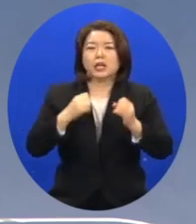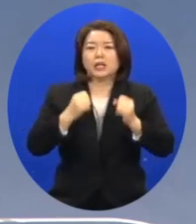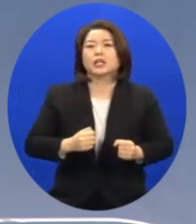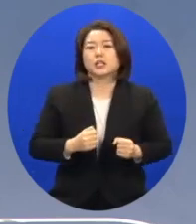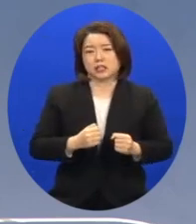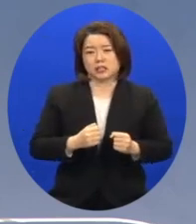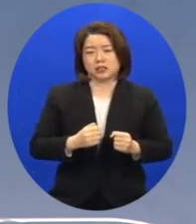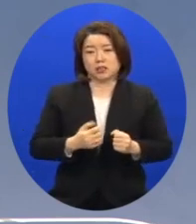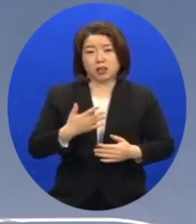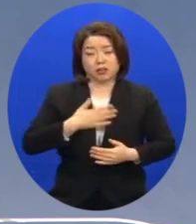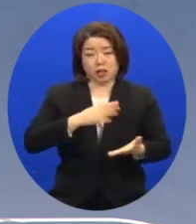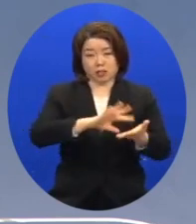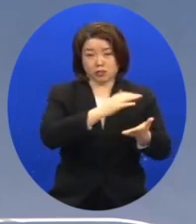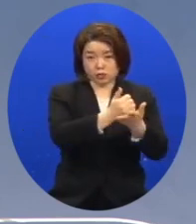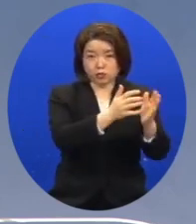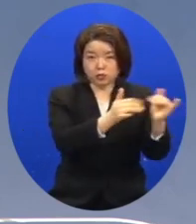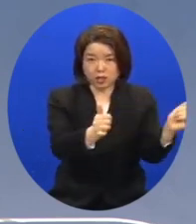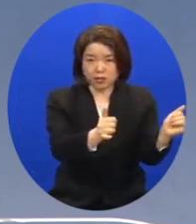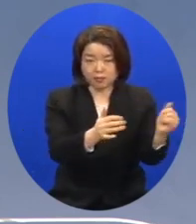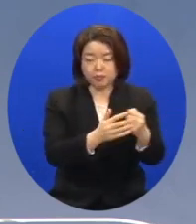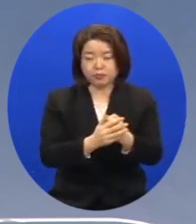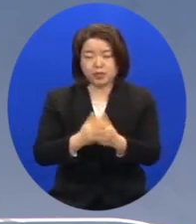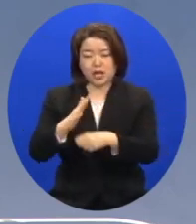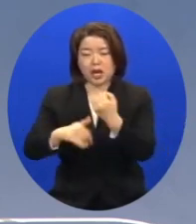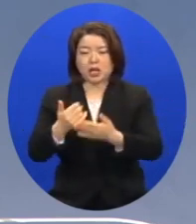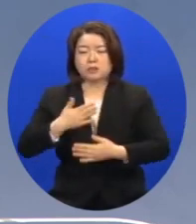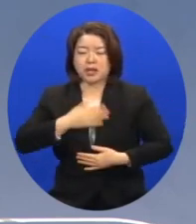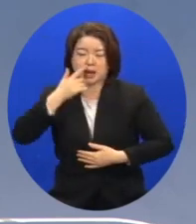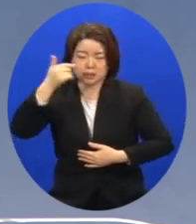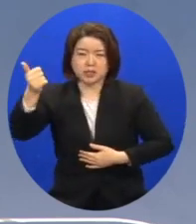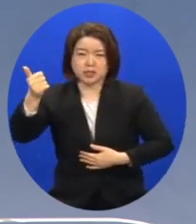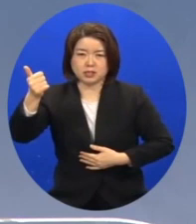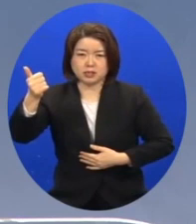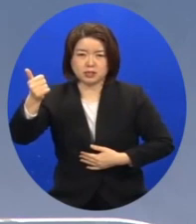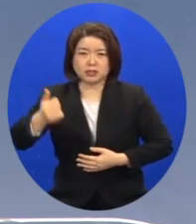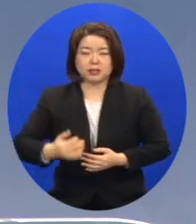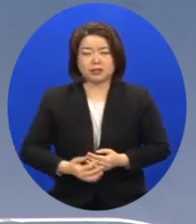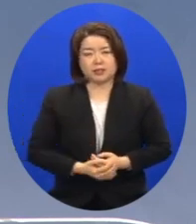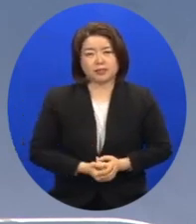나는 그리스도인이 야 하나님은 내 아버지 시어